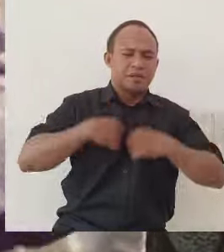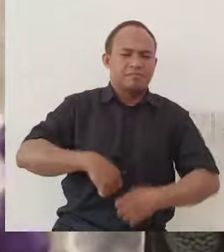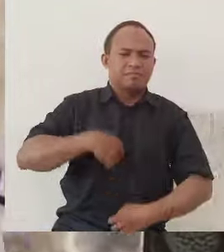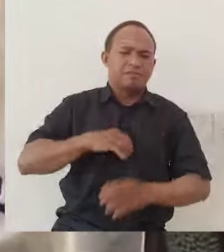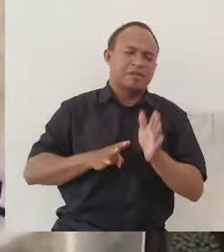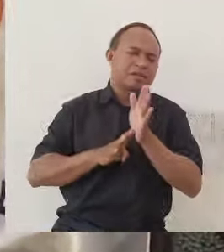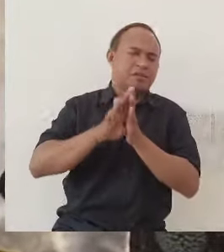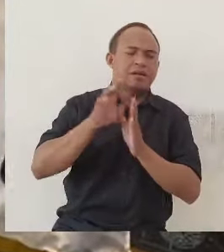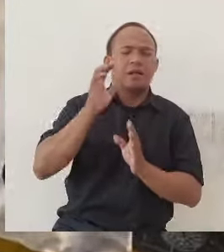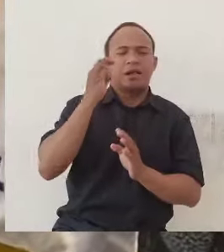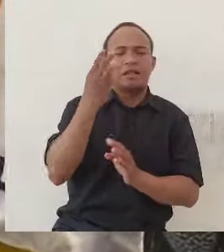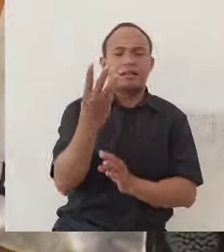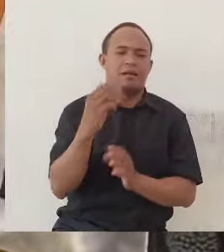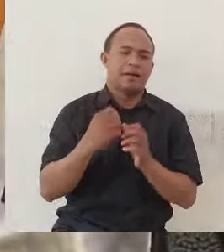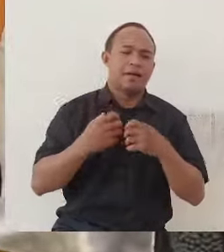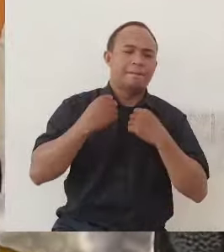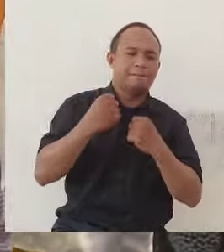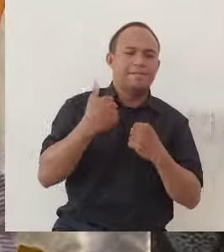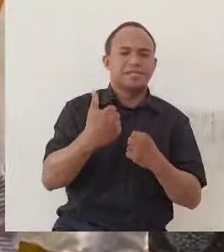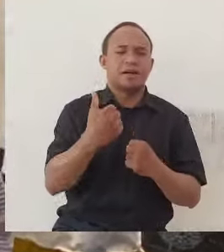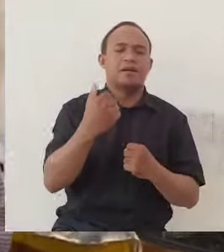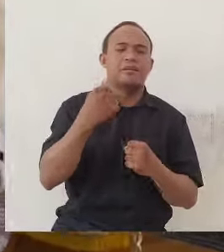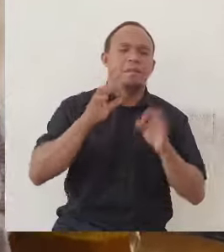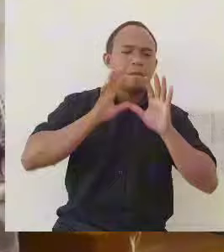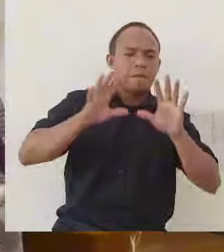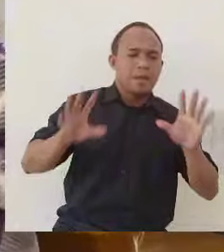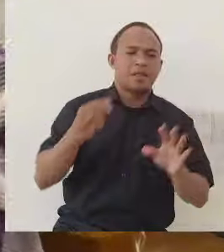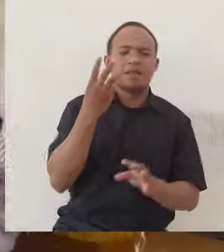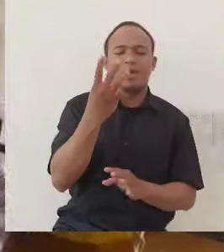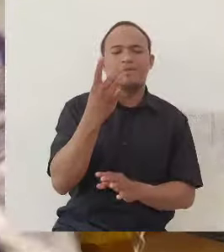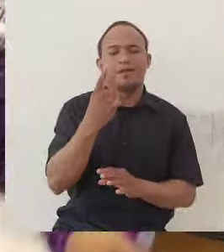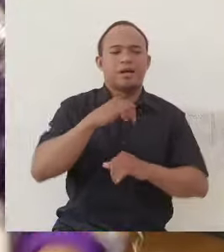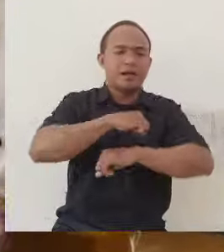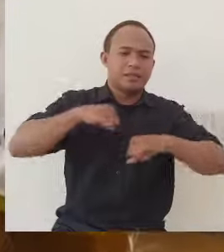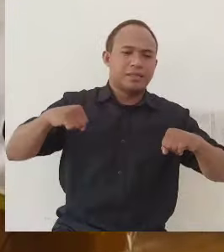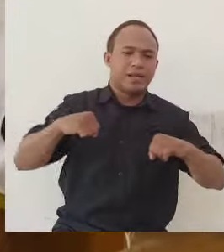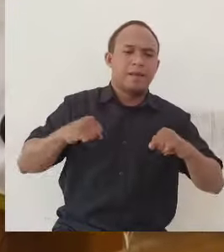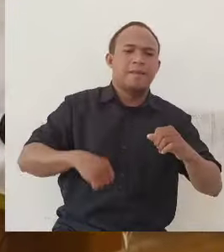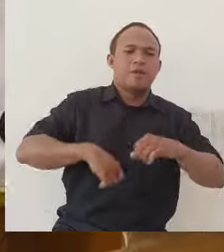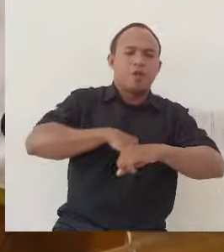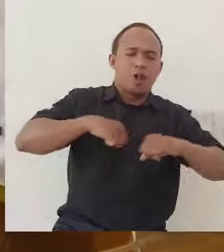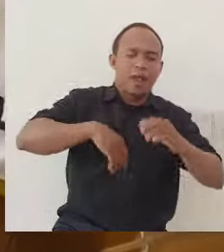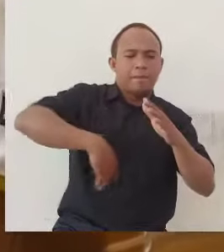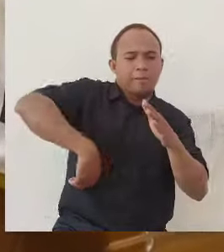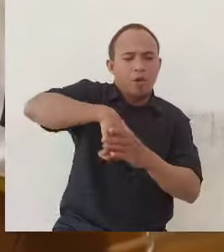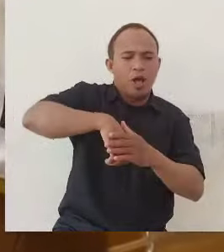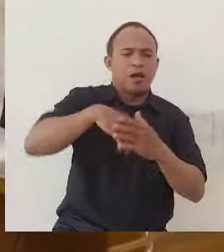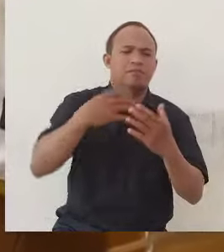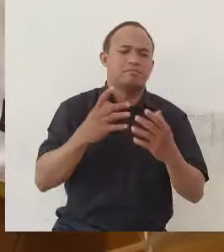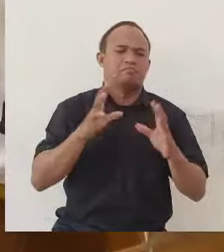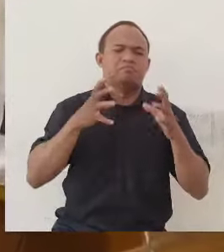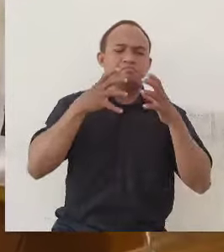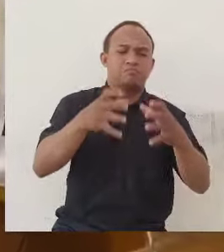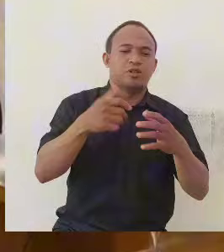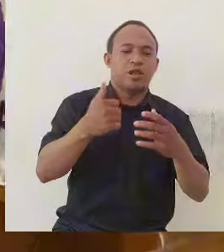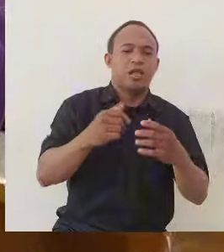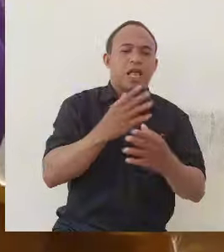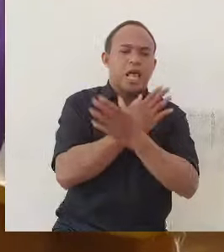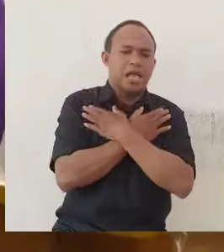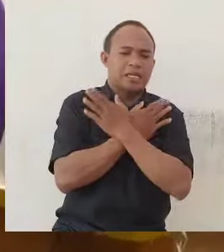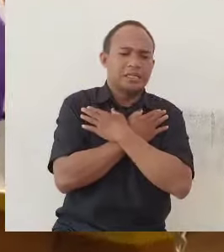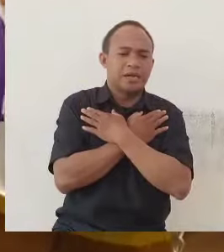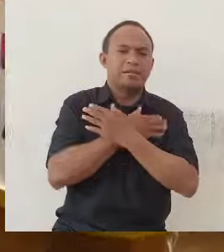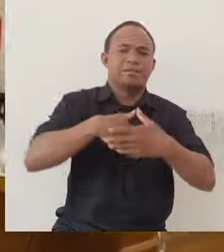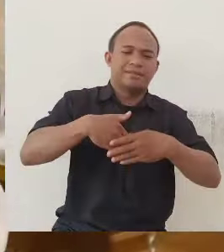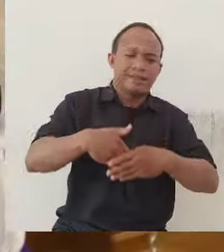akan diberangkatkan dalam 3 tahap. Tahap pertama sebanyak 31 atlet untuk cabang olahraga sepak bola yang akan diberangkatkan ke